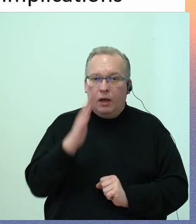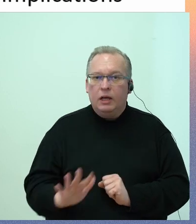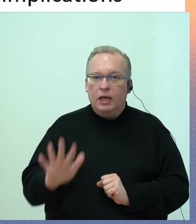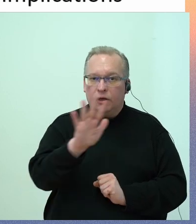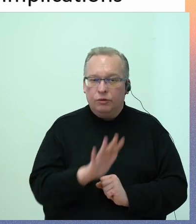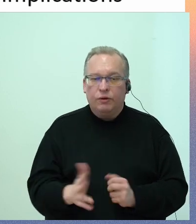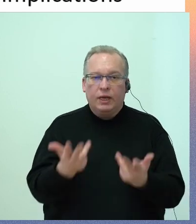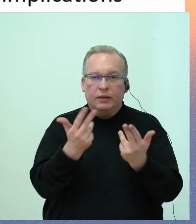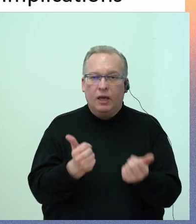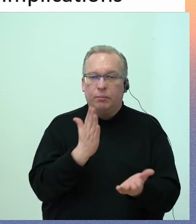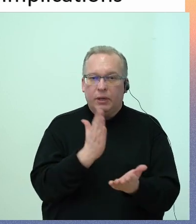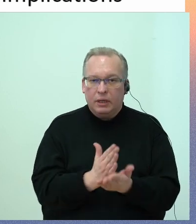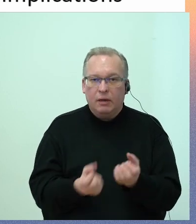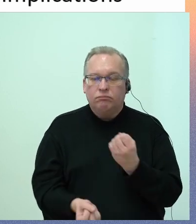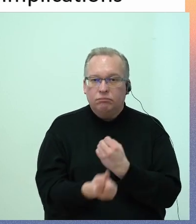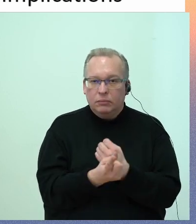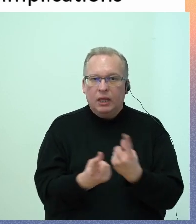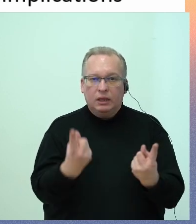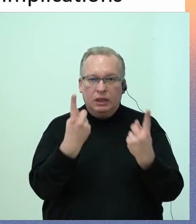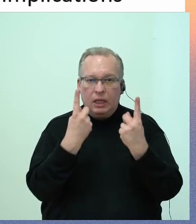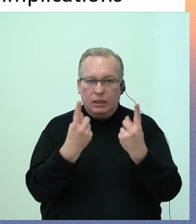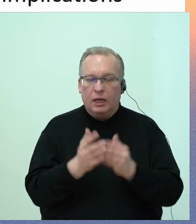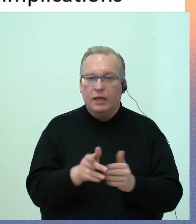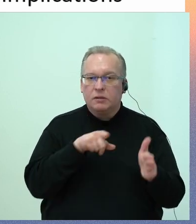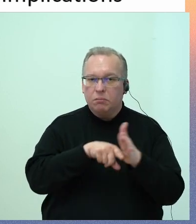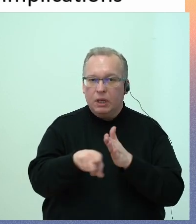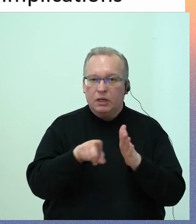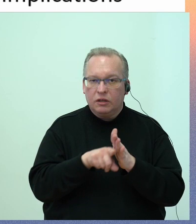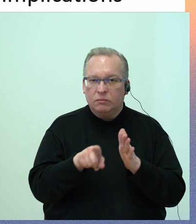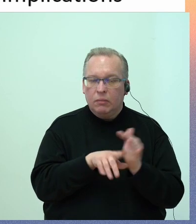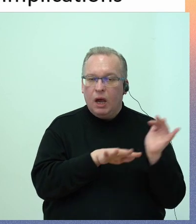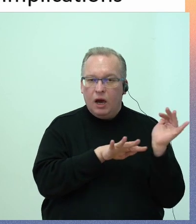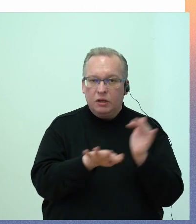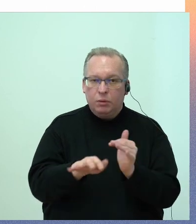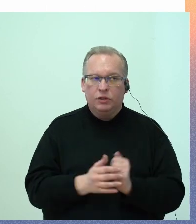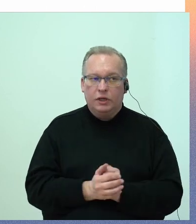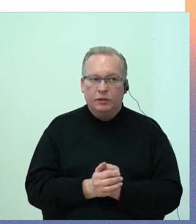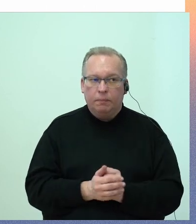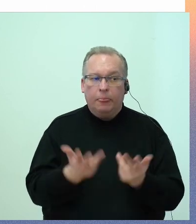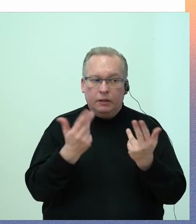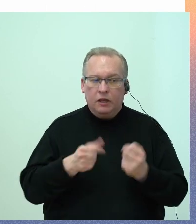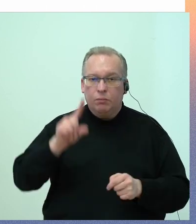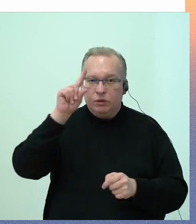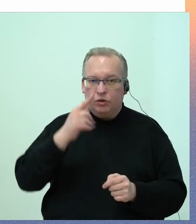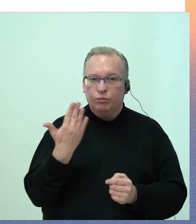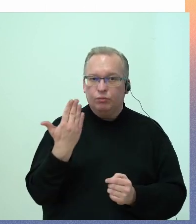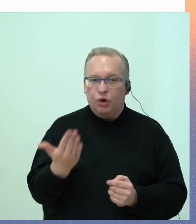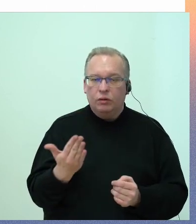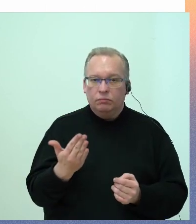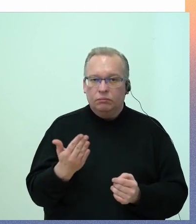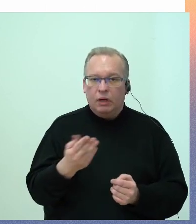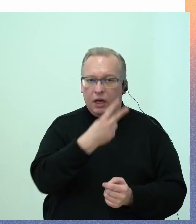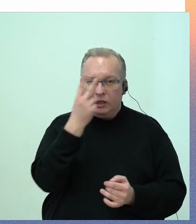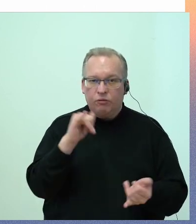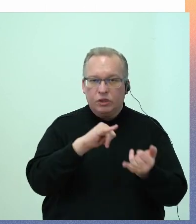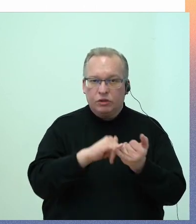Lietuvoje, žinoma, yra susiduriama su dideliais migracijos antplūdžiais. Žinome tą ir jūsų šalies